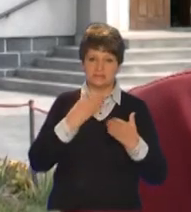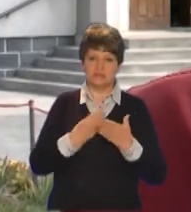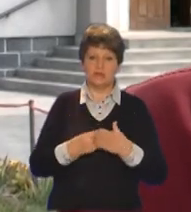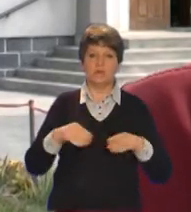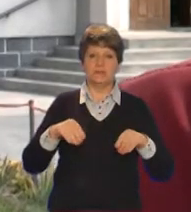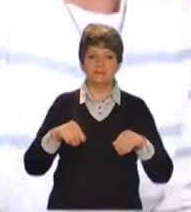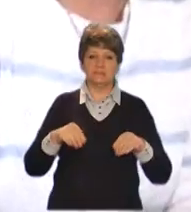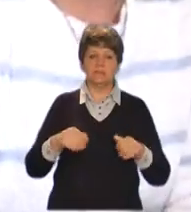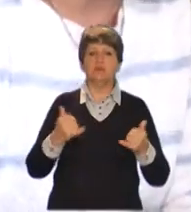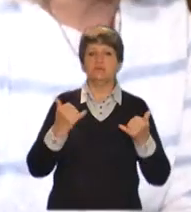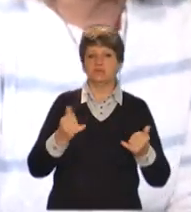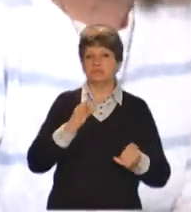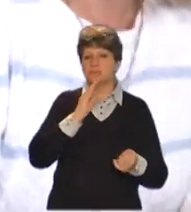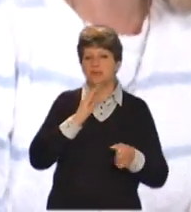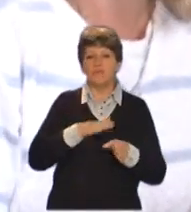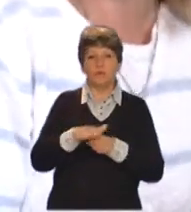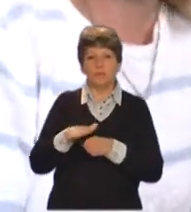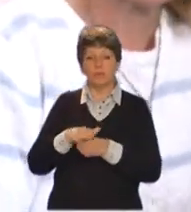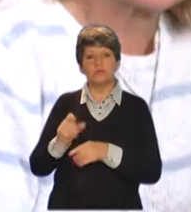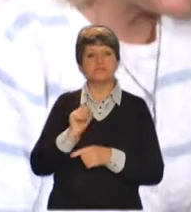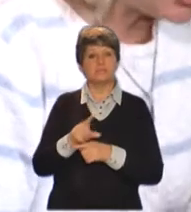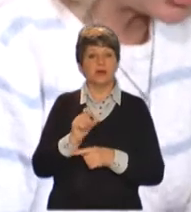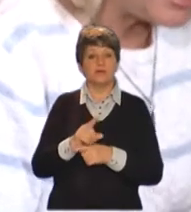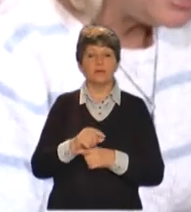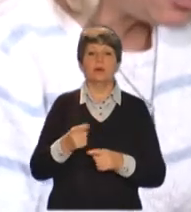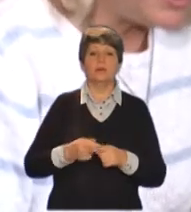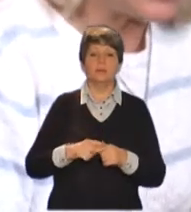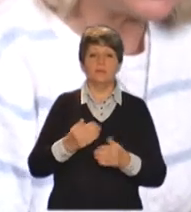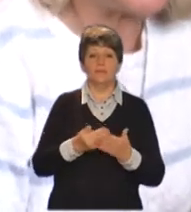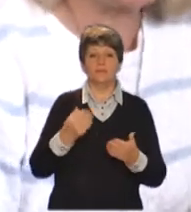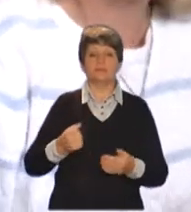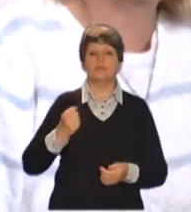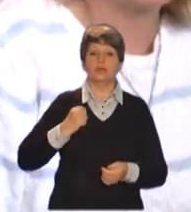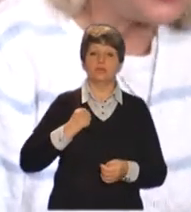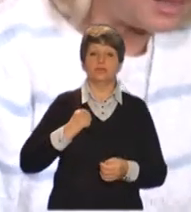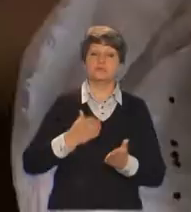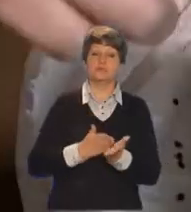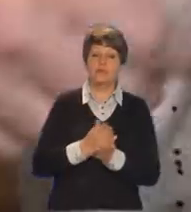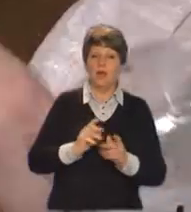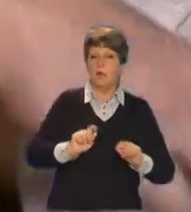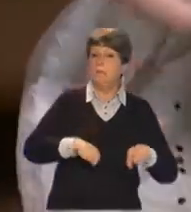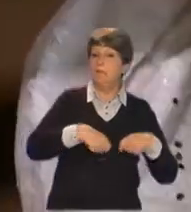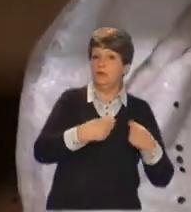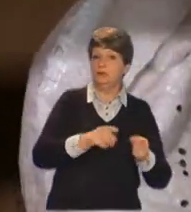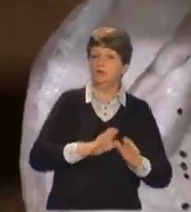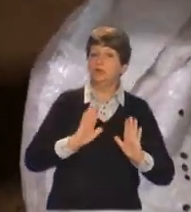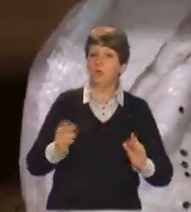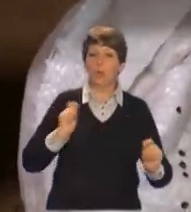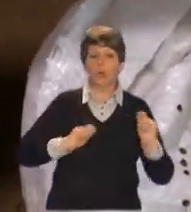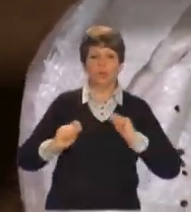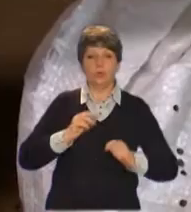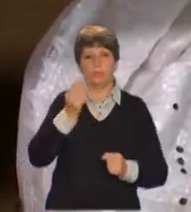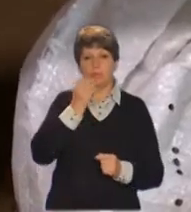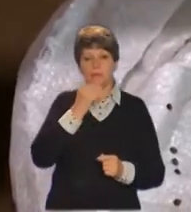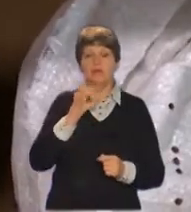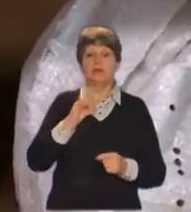захищати свою землю. І нині жінки виконують замовлення, отримані безпосередньо від військовослужбовців. Передають на передову не лише одяг